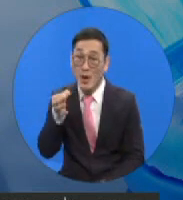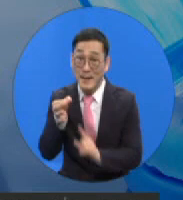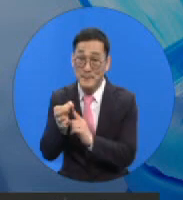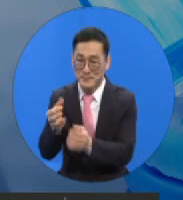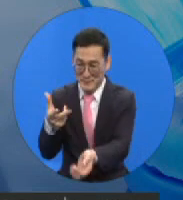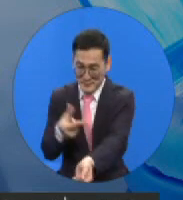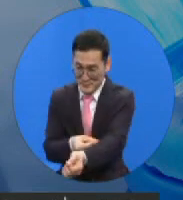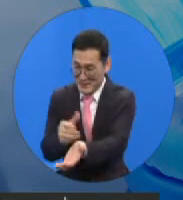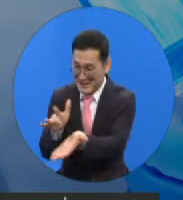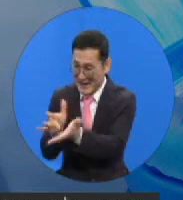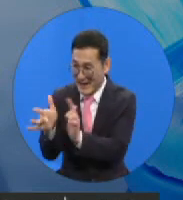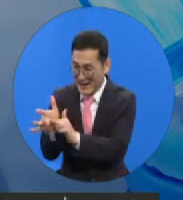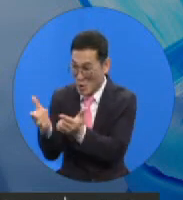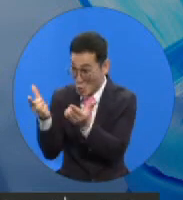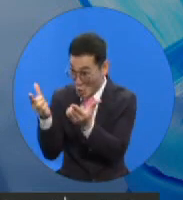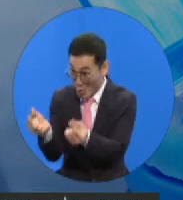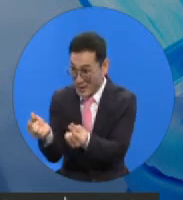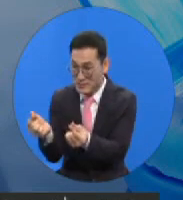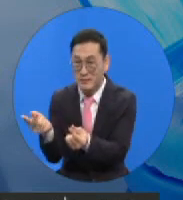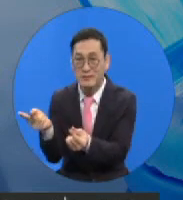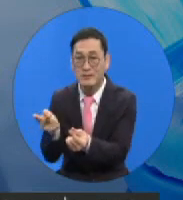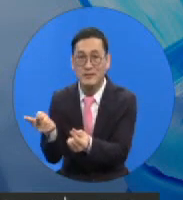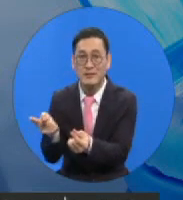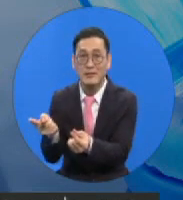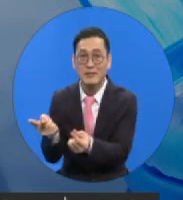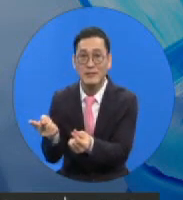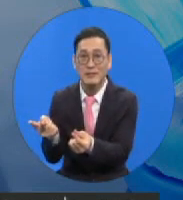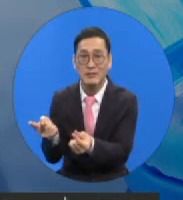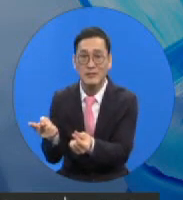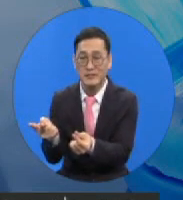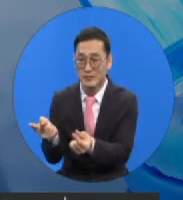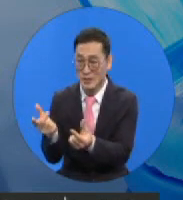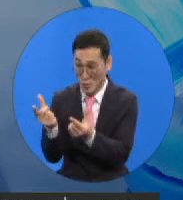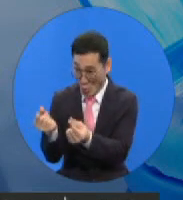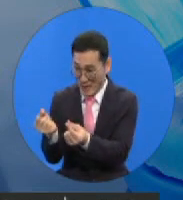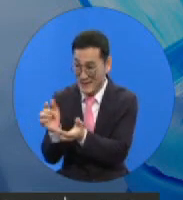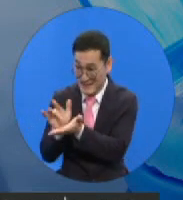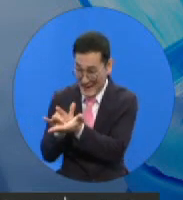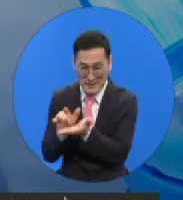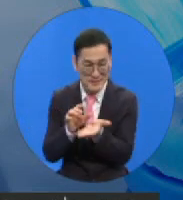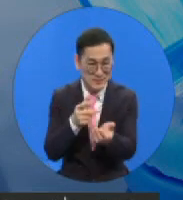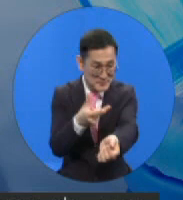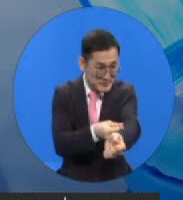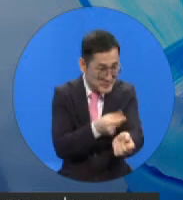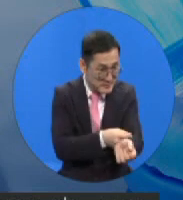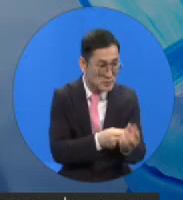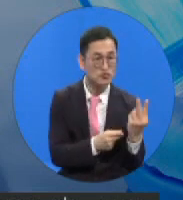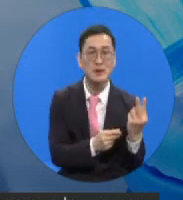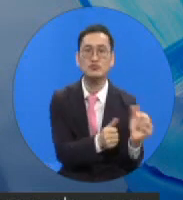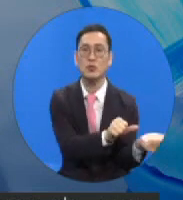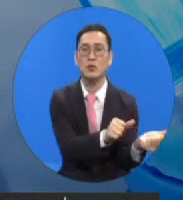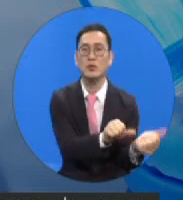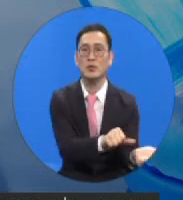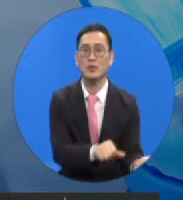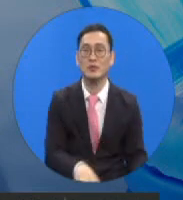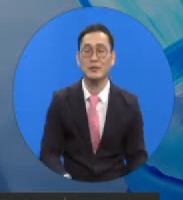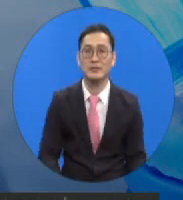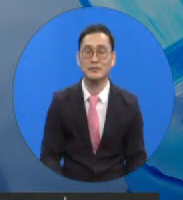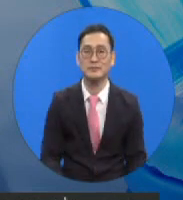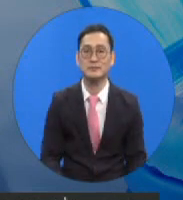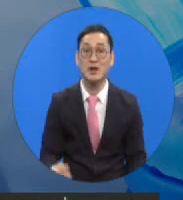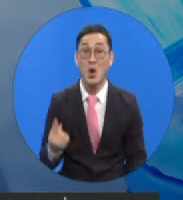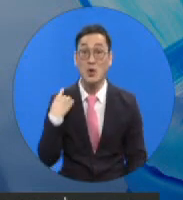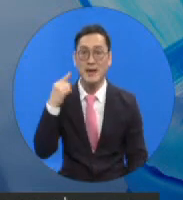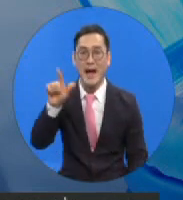오늘 오전 9시 기준으로 지난 16일 이후 독감 백신 접종 후에 사망자가 총 29명이 됐습니다. 어제 하루 동안만